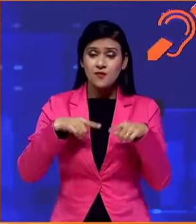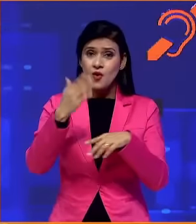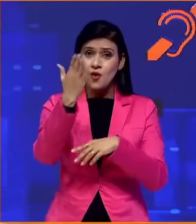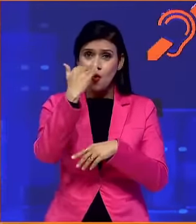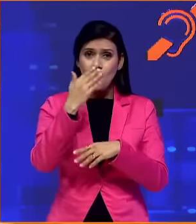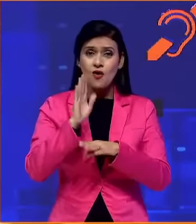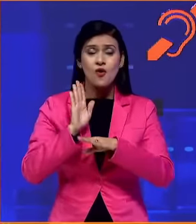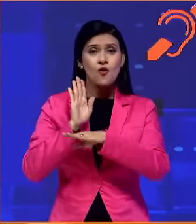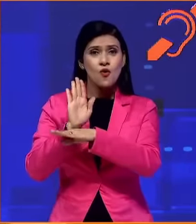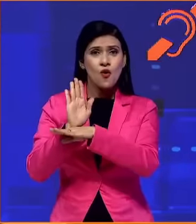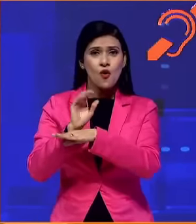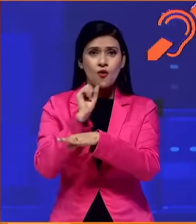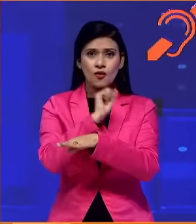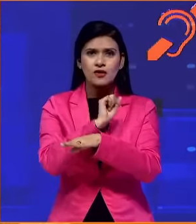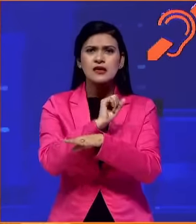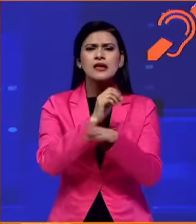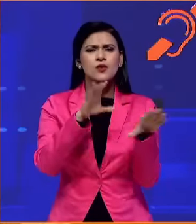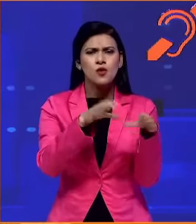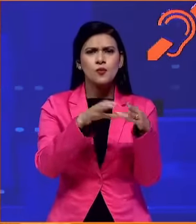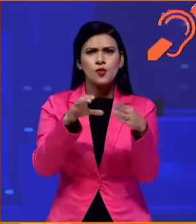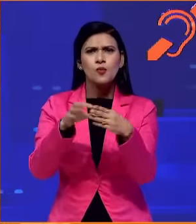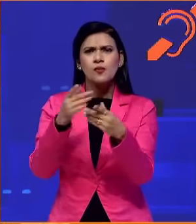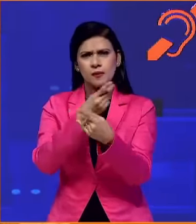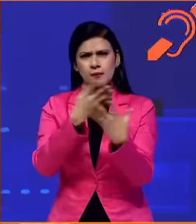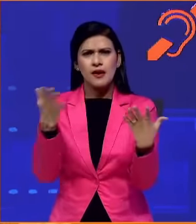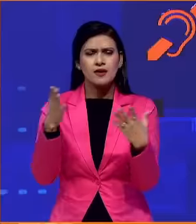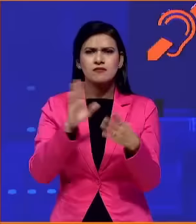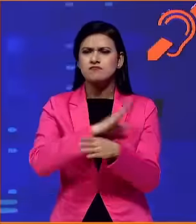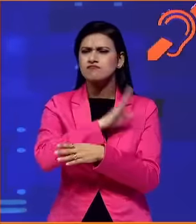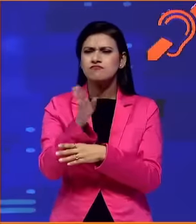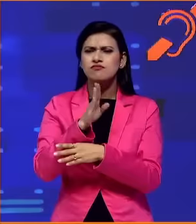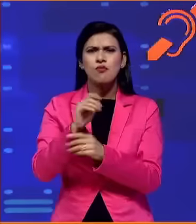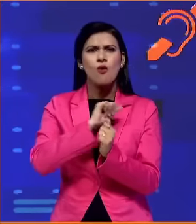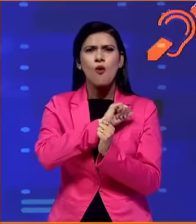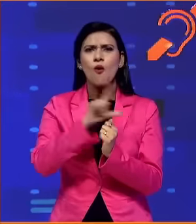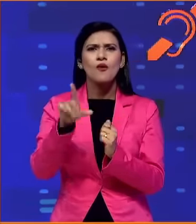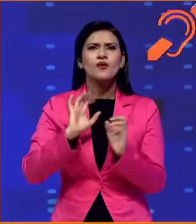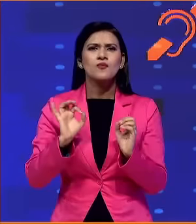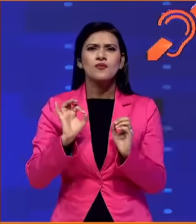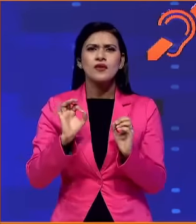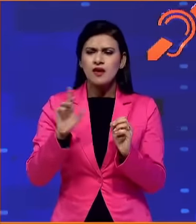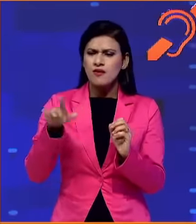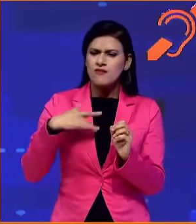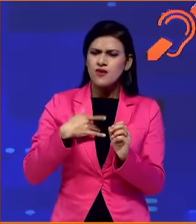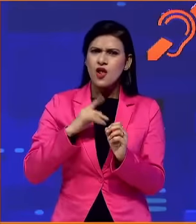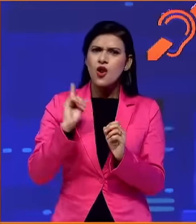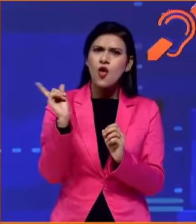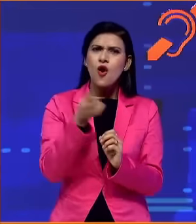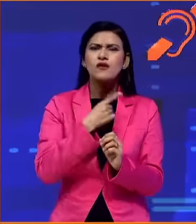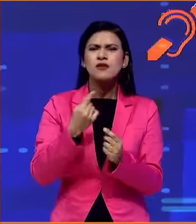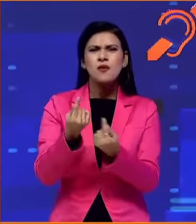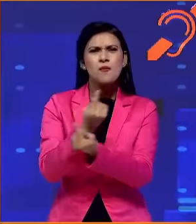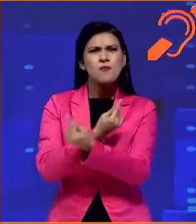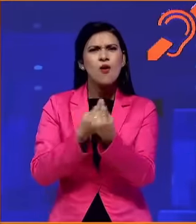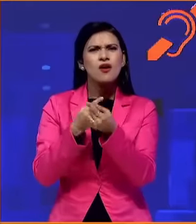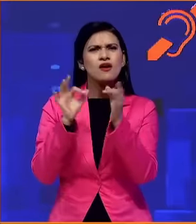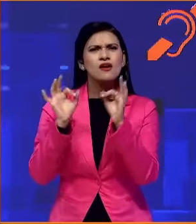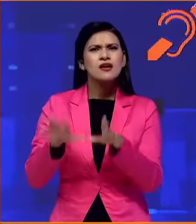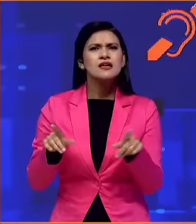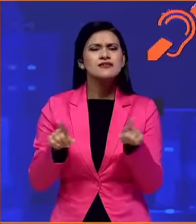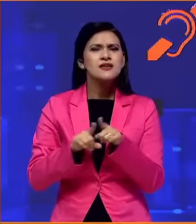पार्टियोंकोदियागयाथा।बहुतकम लोगवहांगएक्योंकिउन्हेंउसमें कहींनकहींराजनीतिनजरआई,इसीलिए उन्होंनेजानेसेइनकारकरदिया।